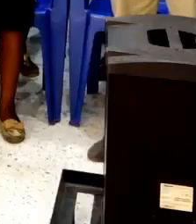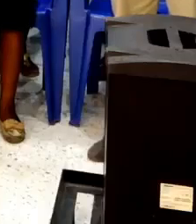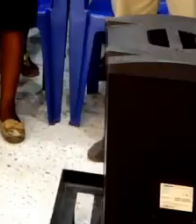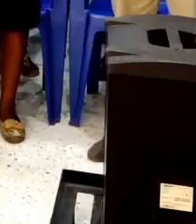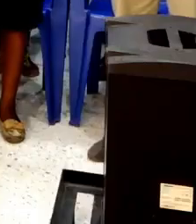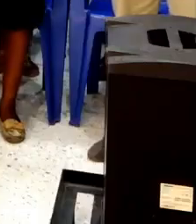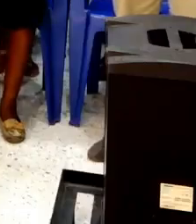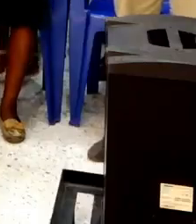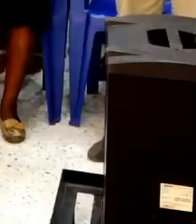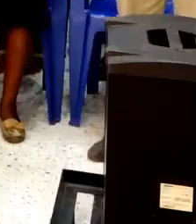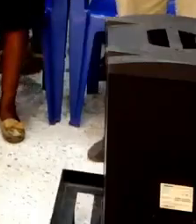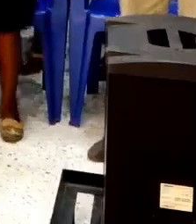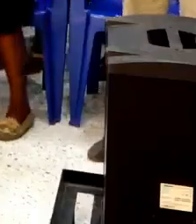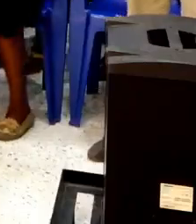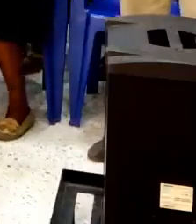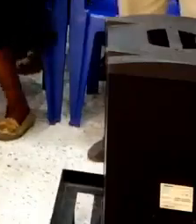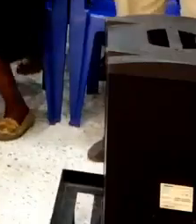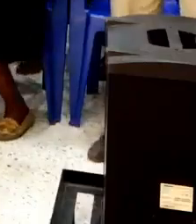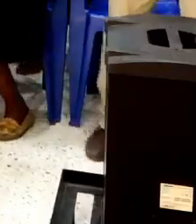Kristo, amina.